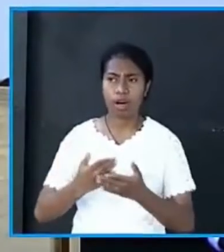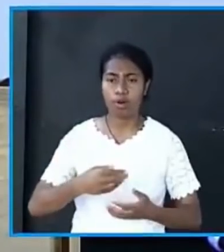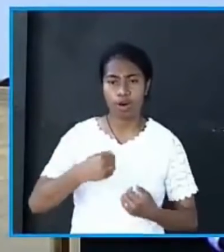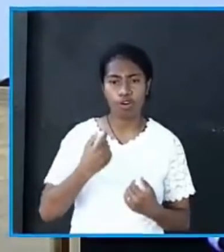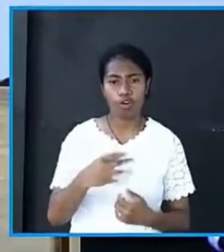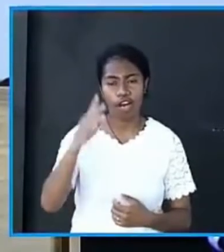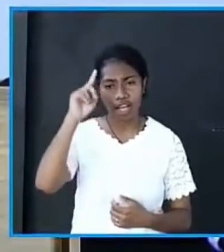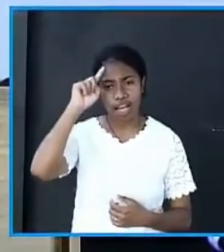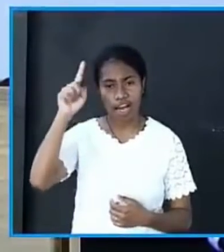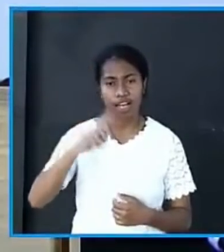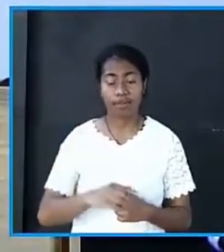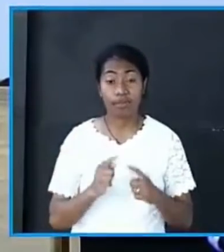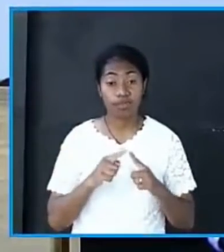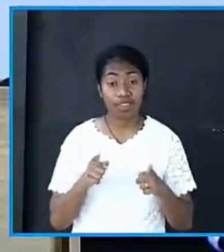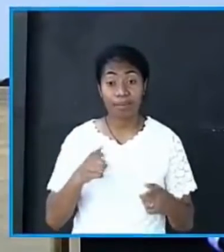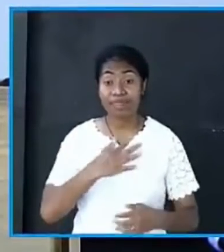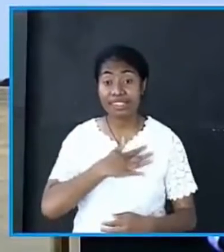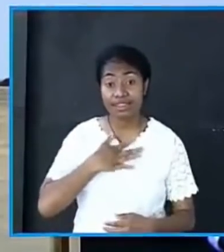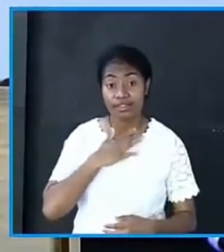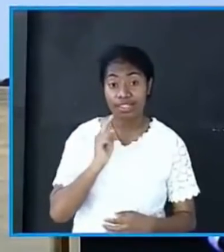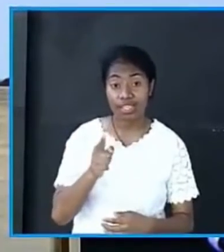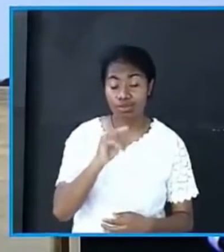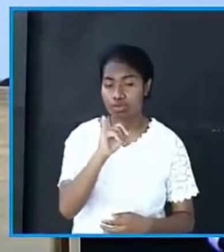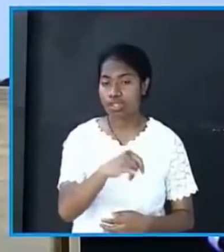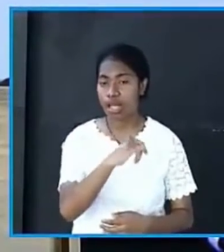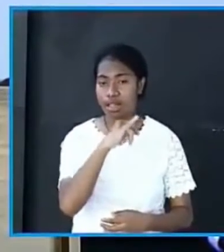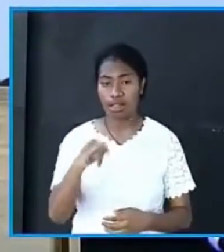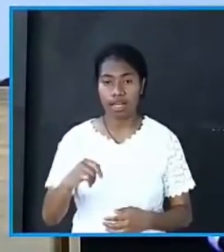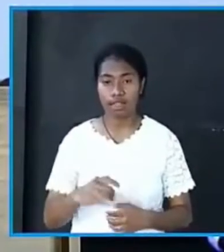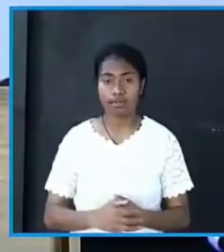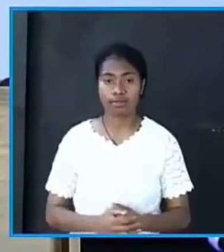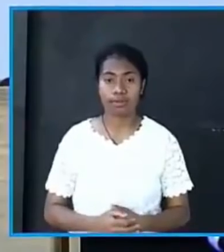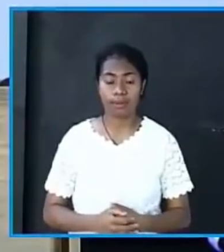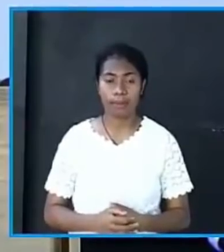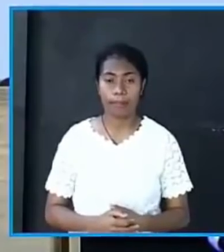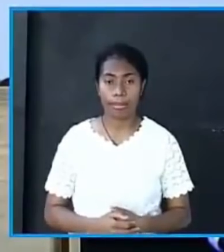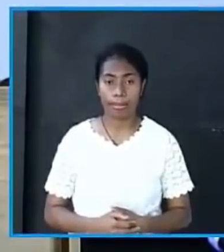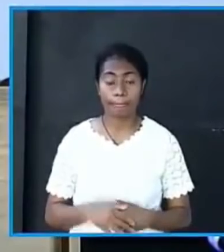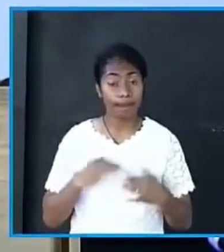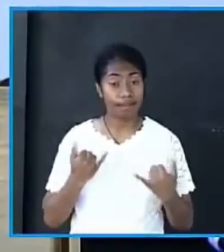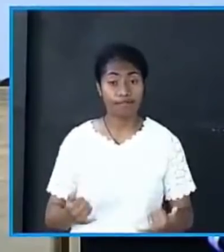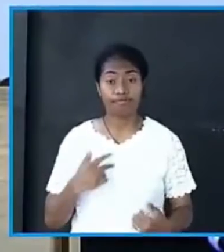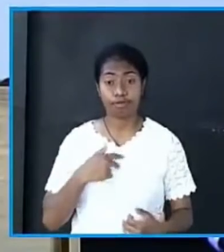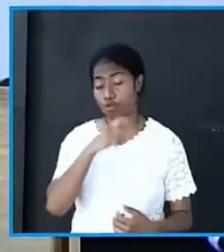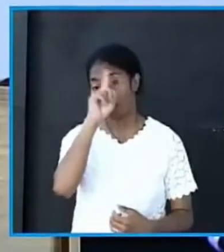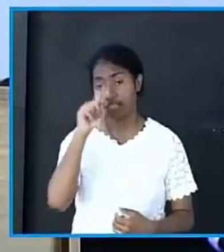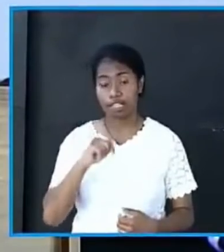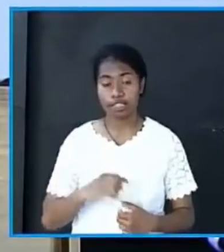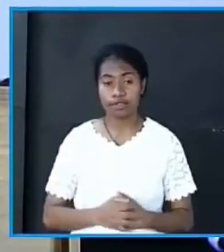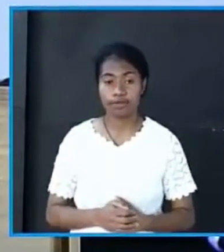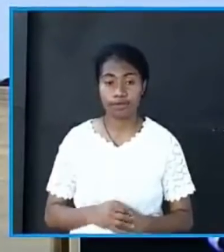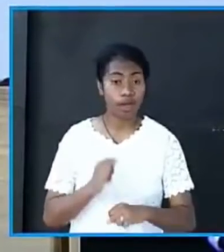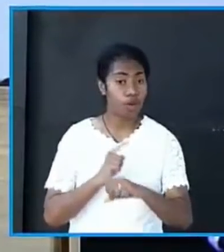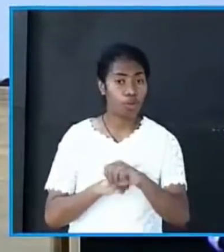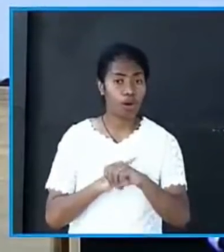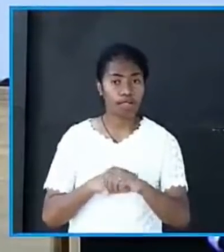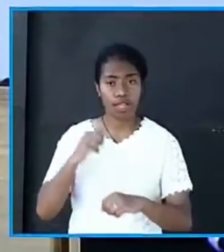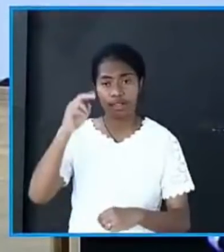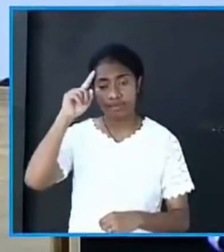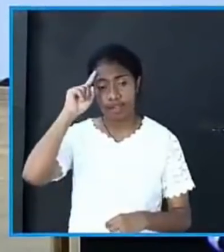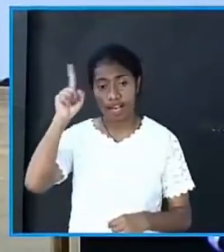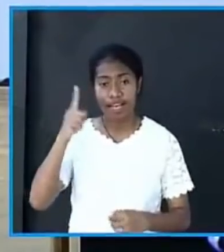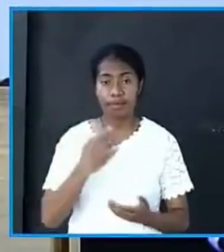tapi sifatnya sama sekarang kita tanya waktu Allah kasih